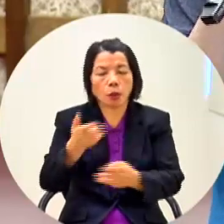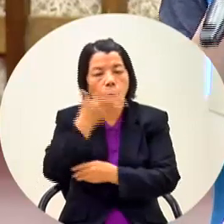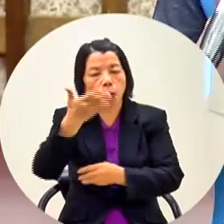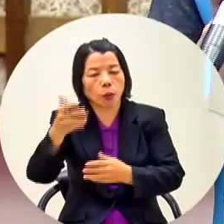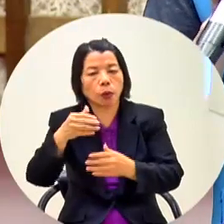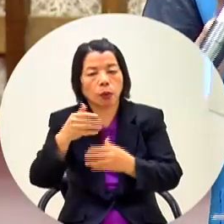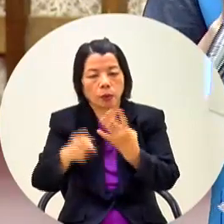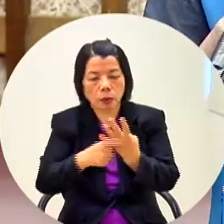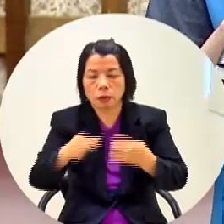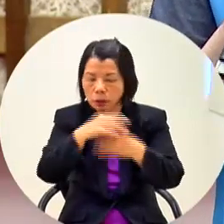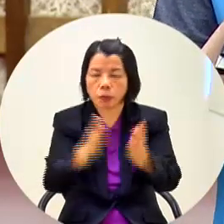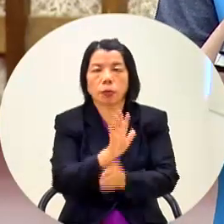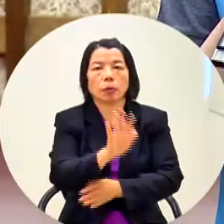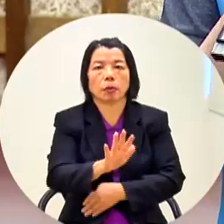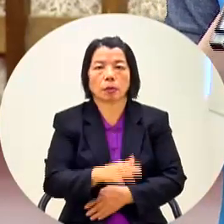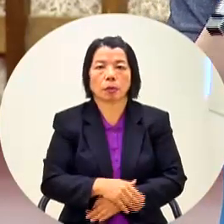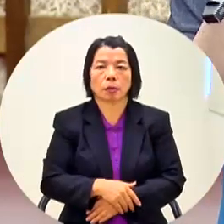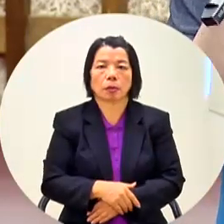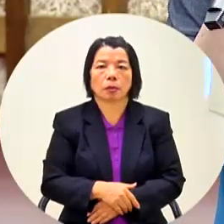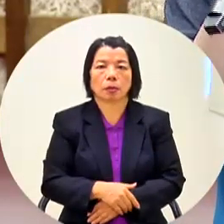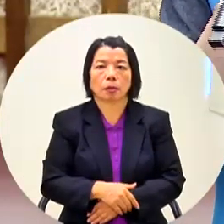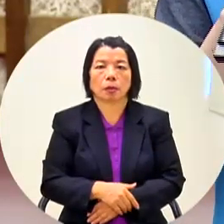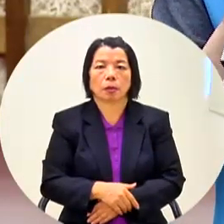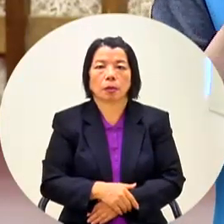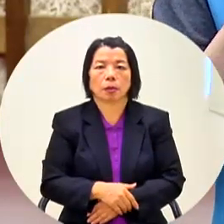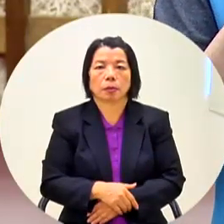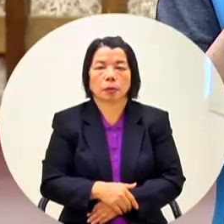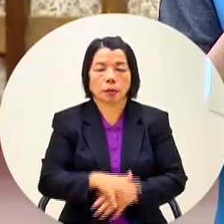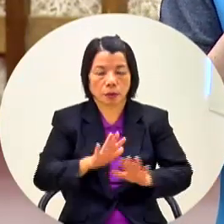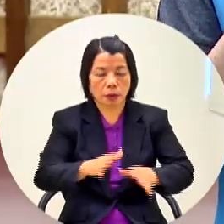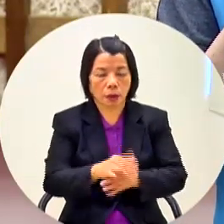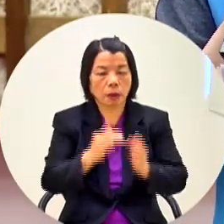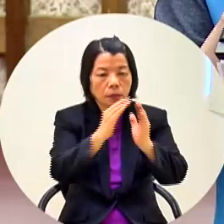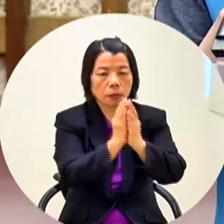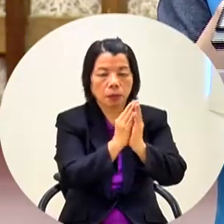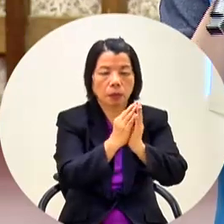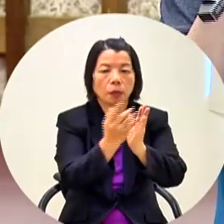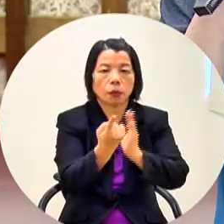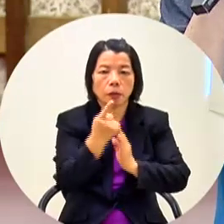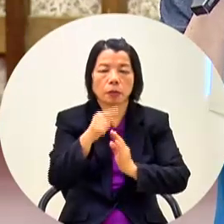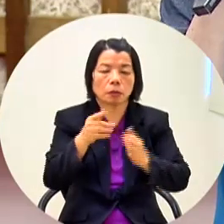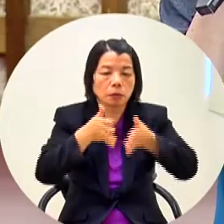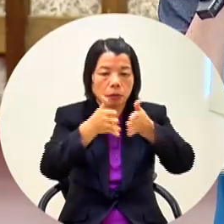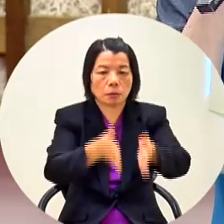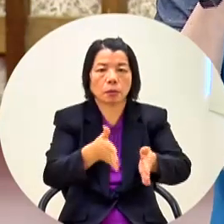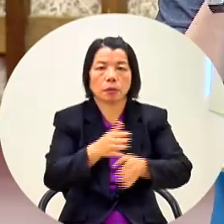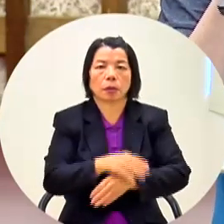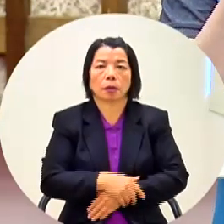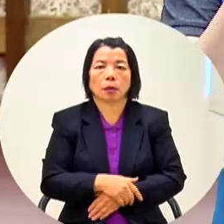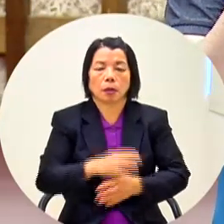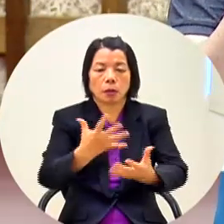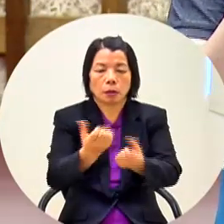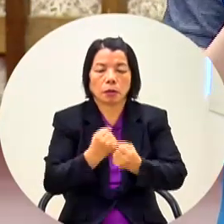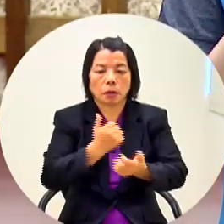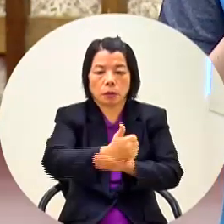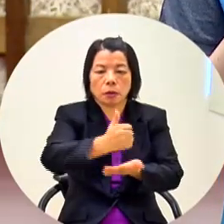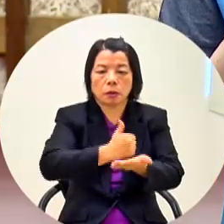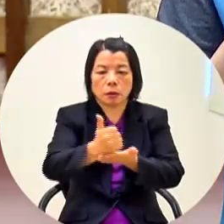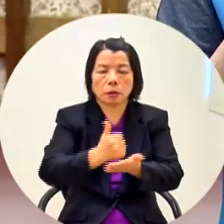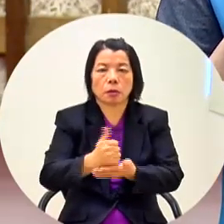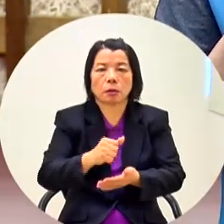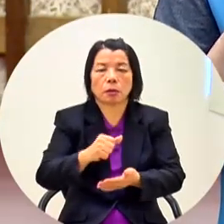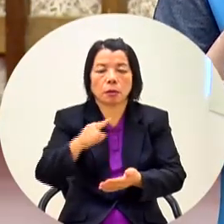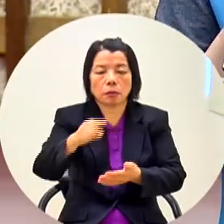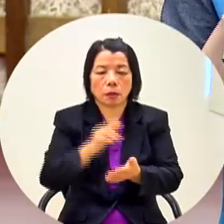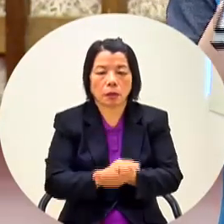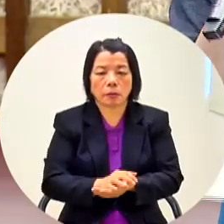经有了哈。可是目前桃园有针对接送确诊人员的第